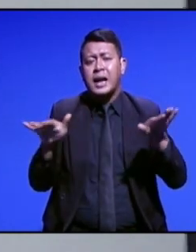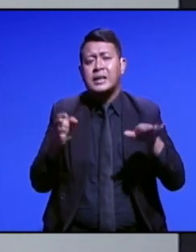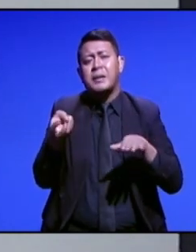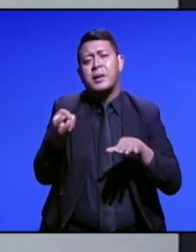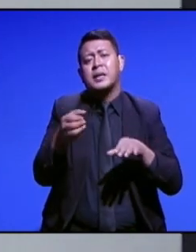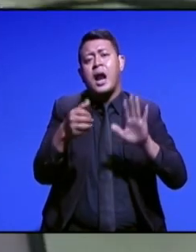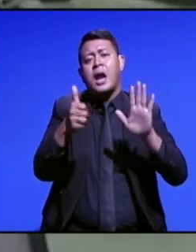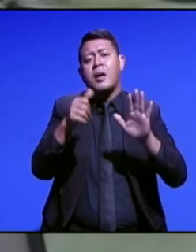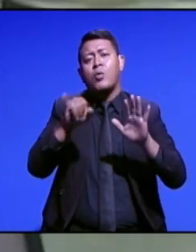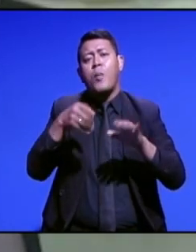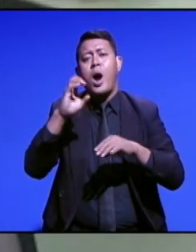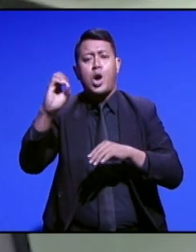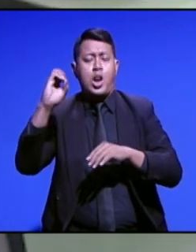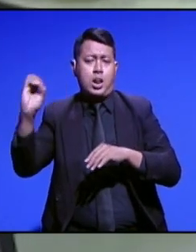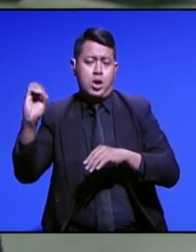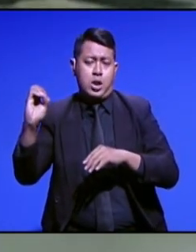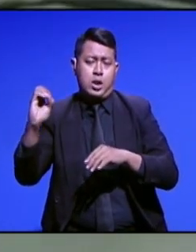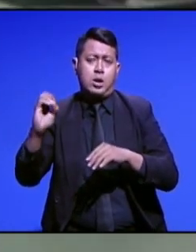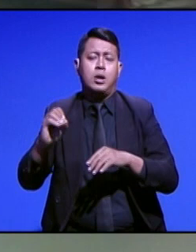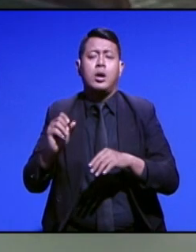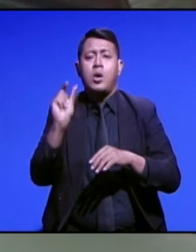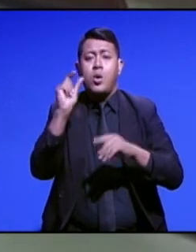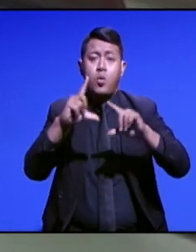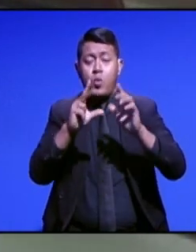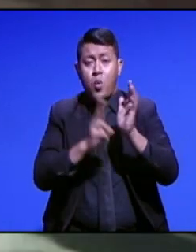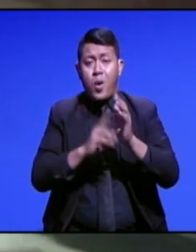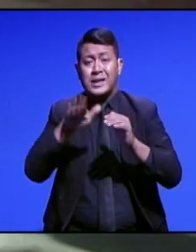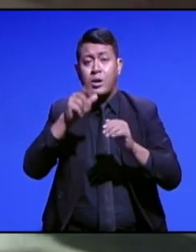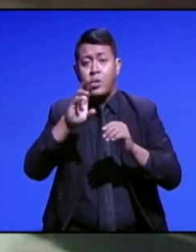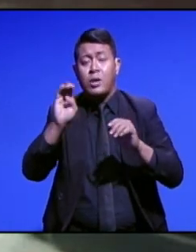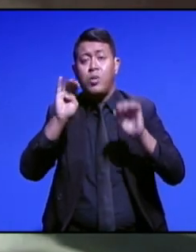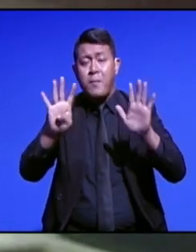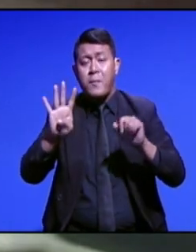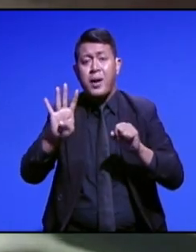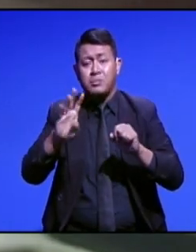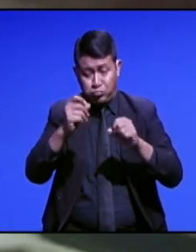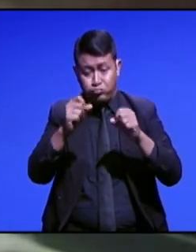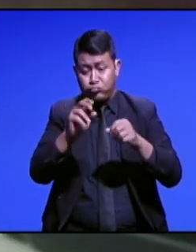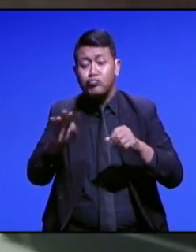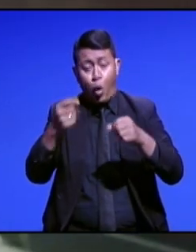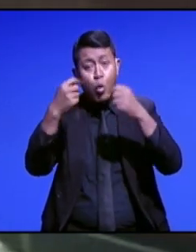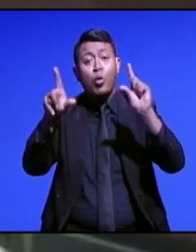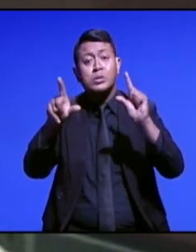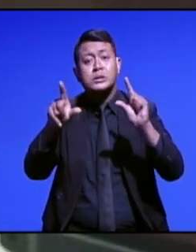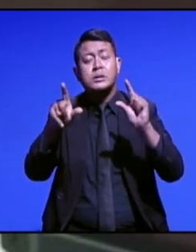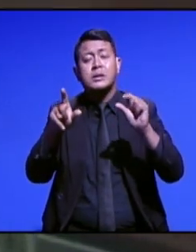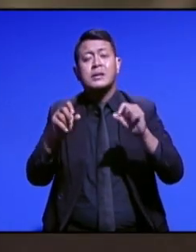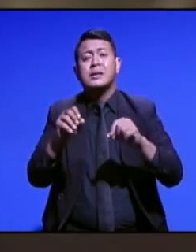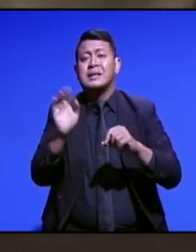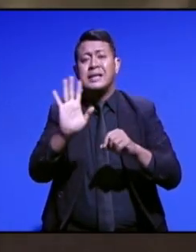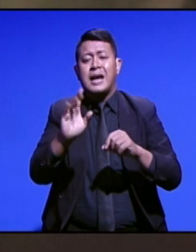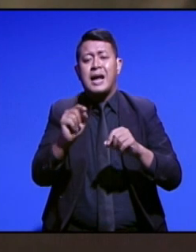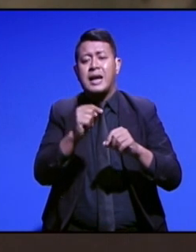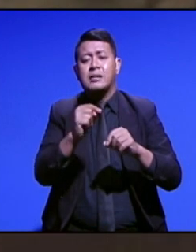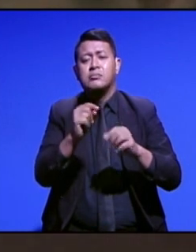minimal 6,00. Sedangkan UAN tahun 2004, siswa dinyatakan lulus bila tidak ada nilai kurang dari